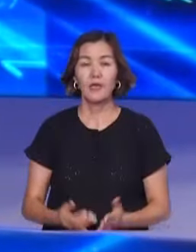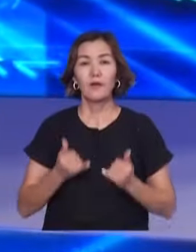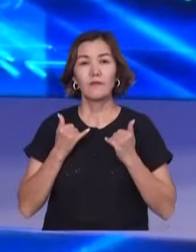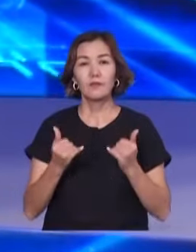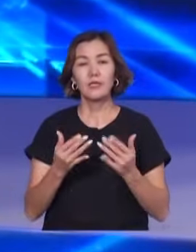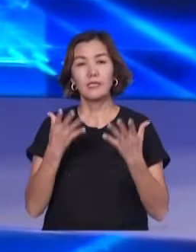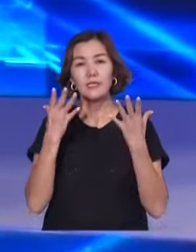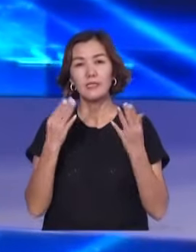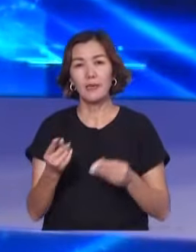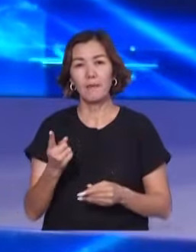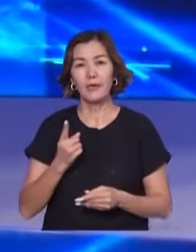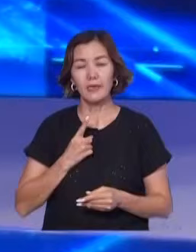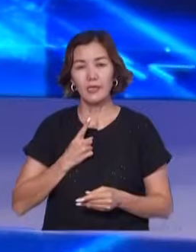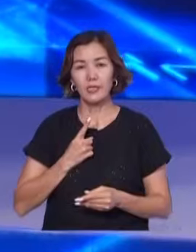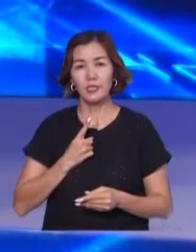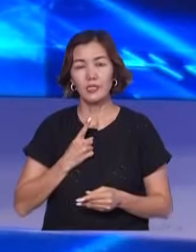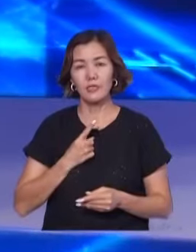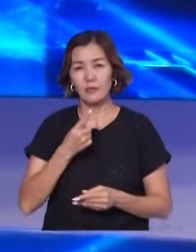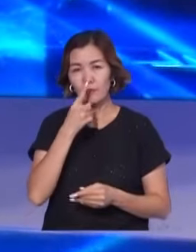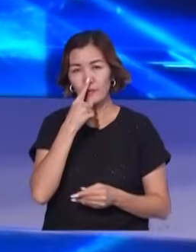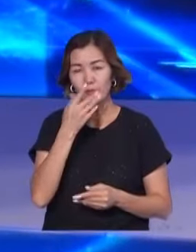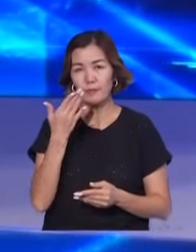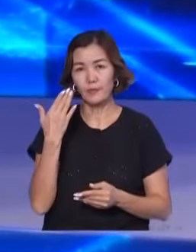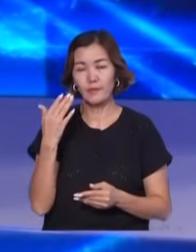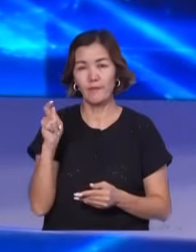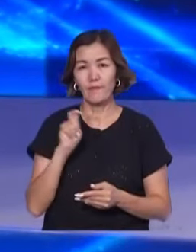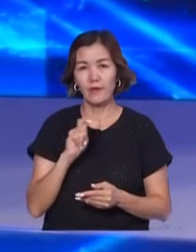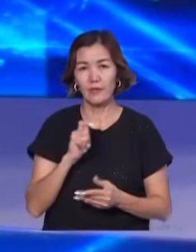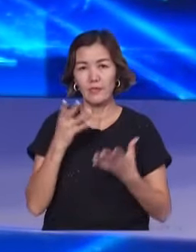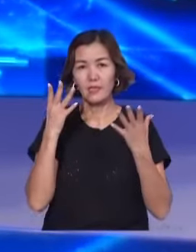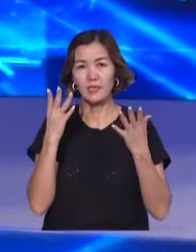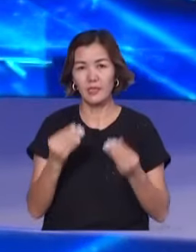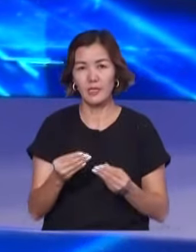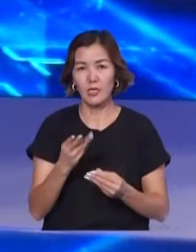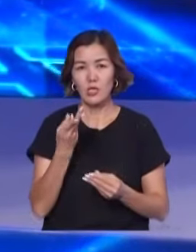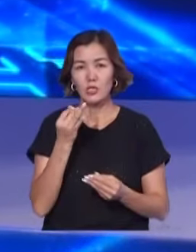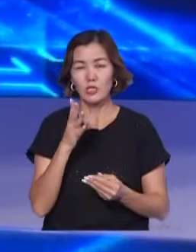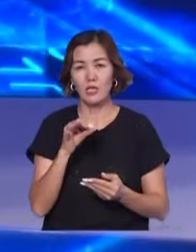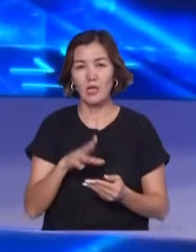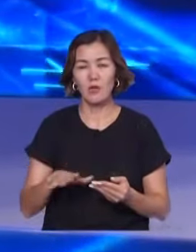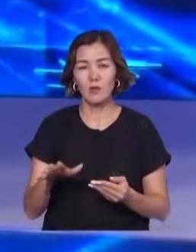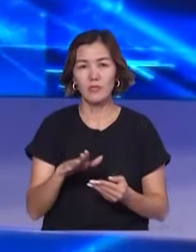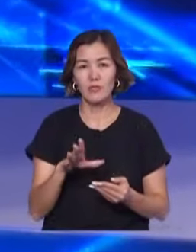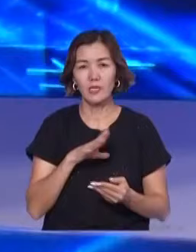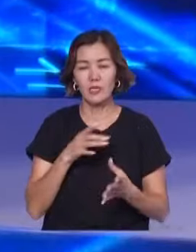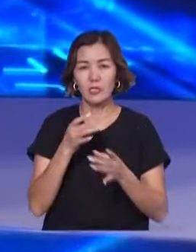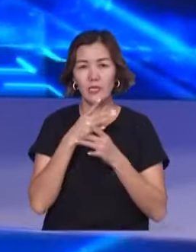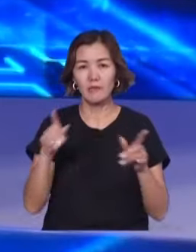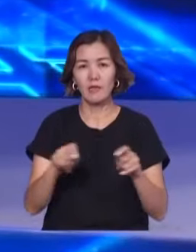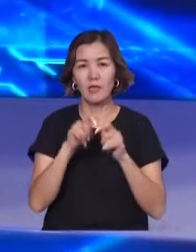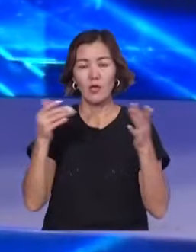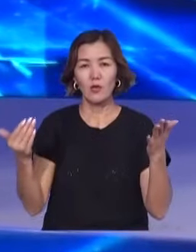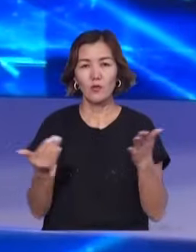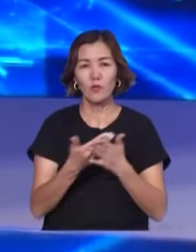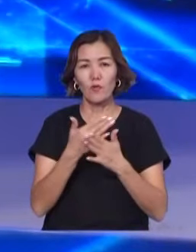В честь Дня пограничника в минувшие выходные на пограничном участке Шиндала в Алакольском районе состоялось торжественное